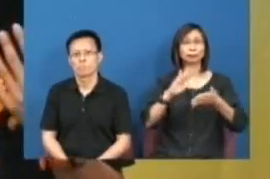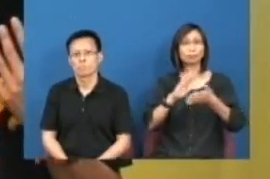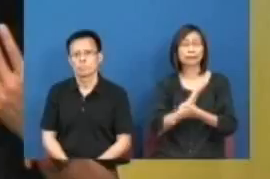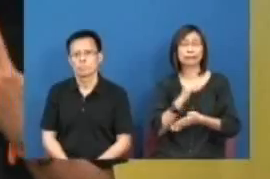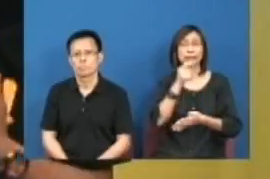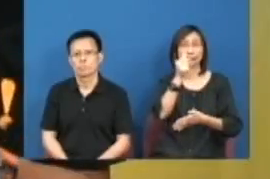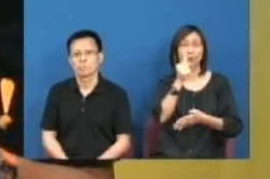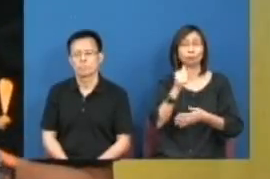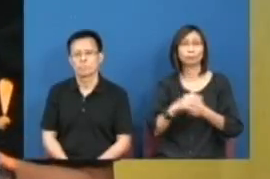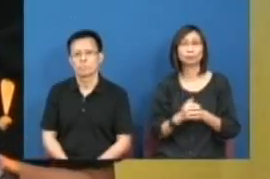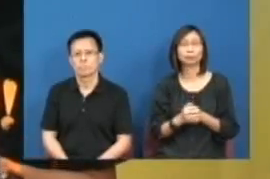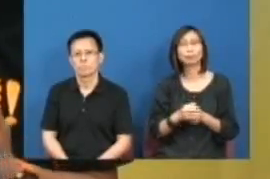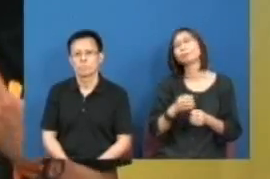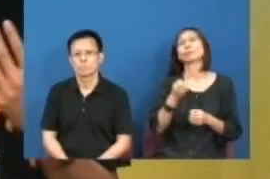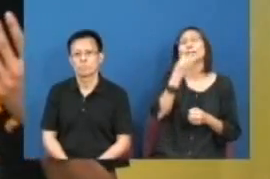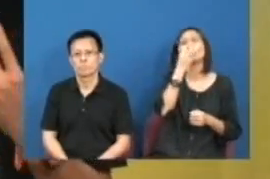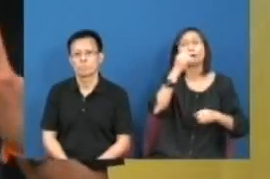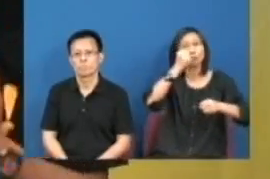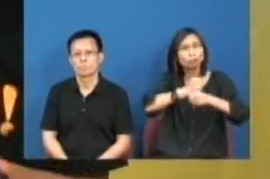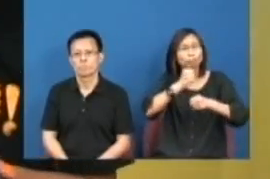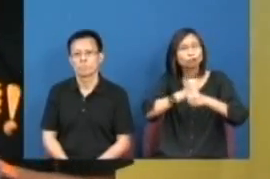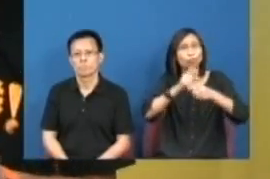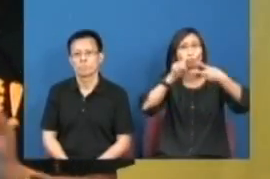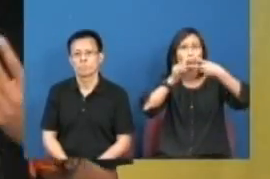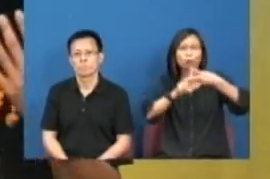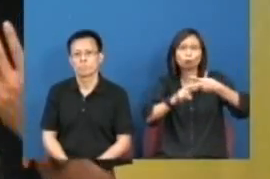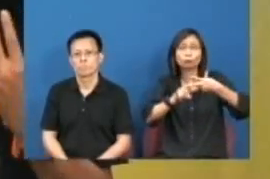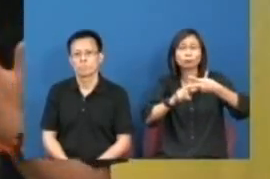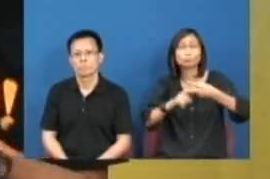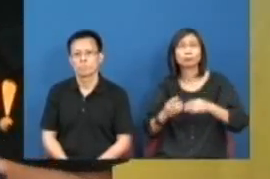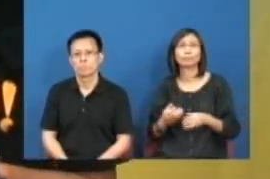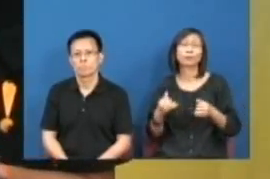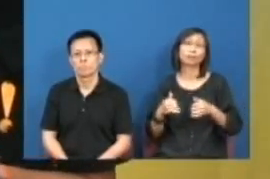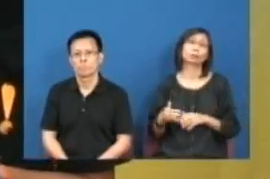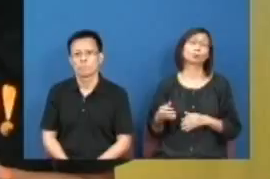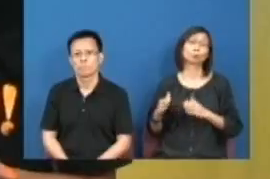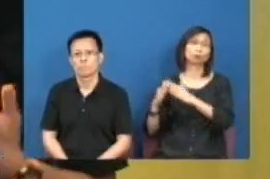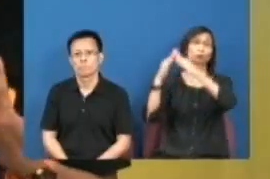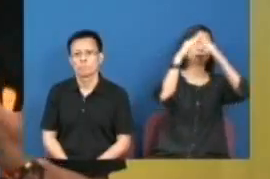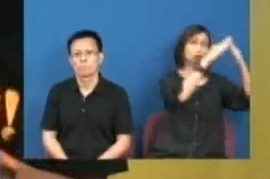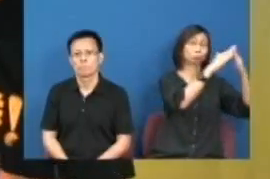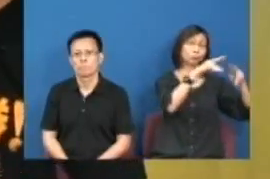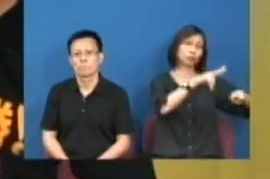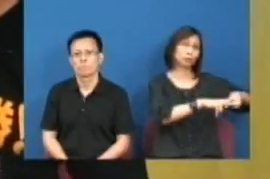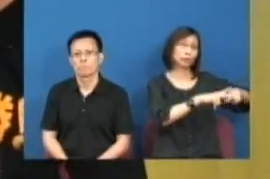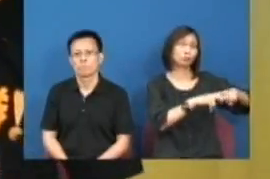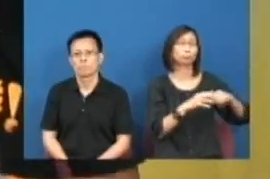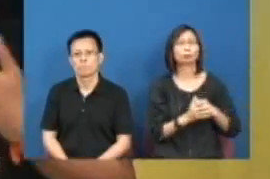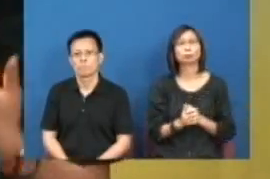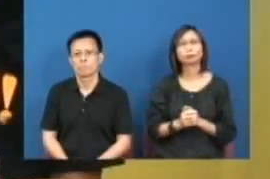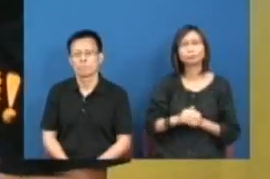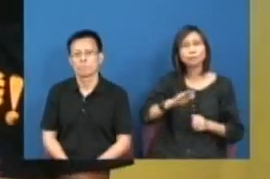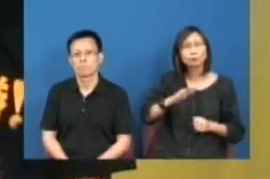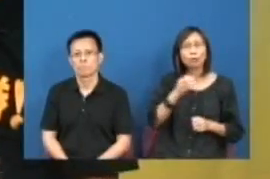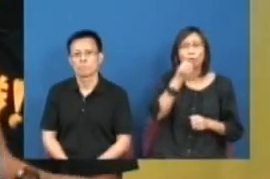甚至好多商業活動已經不移啊，甚至喺內地 set up 咗自己嘅 office 啊，自己嘅 headquarters， 即係依啲總部咁樣。根本